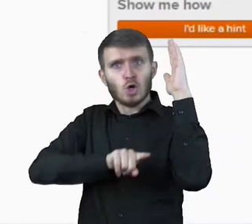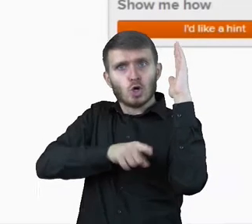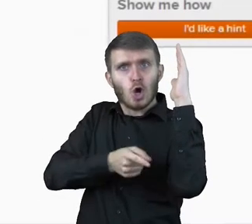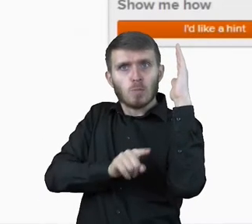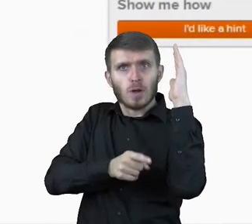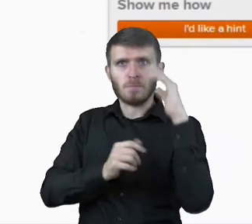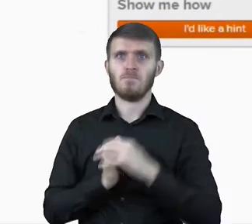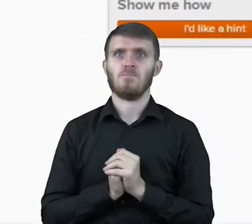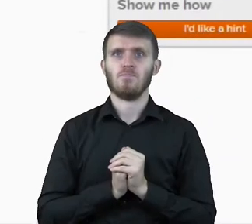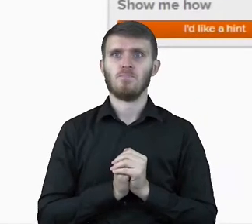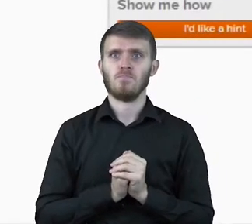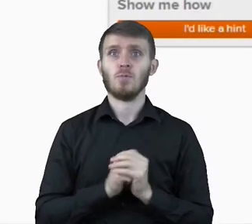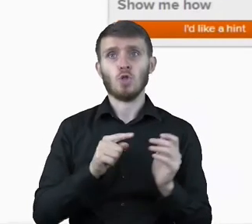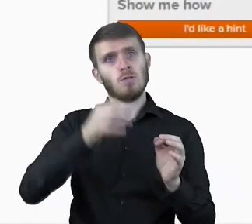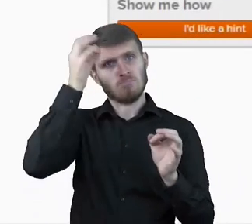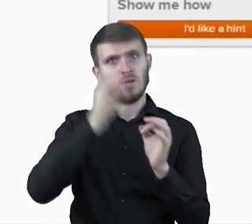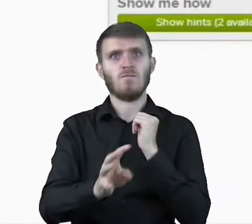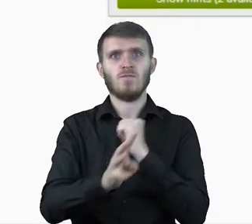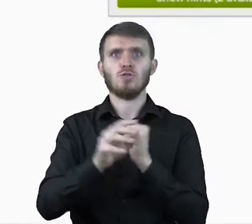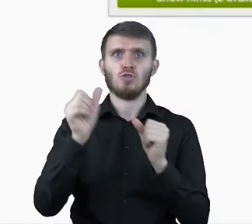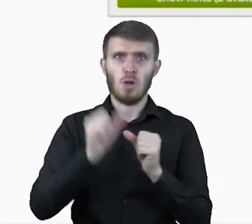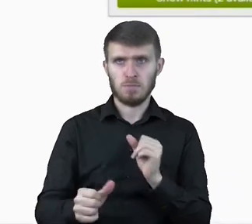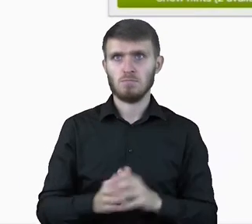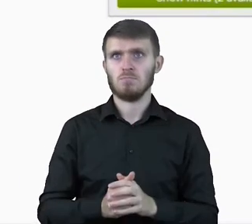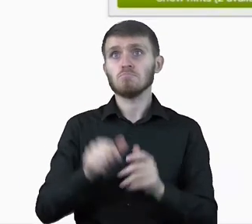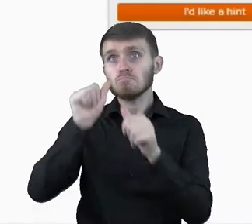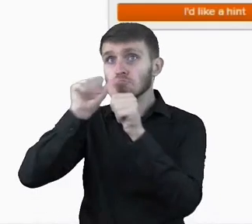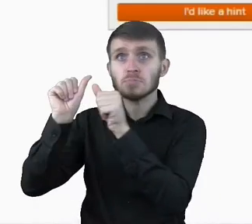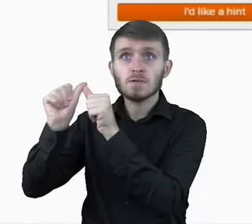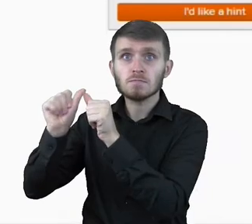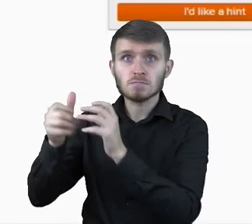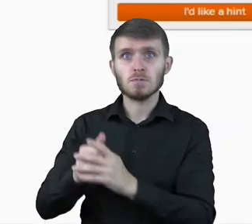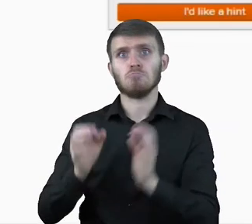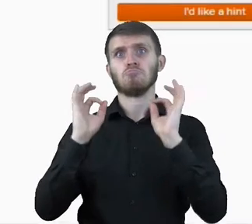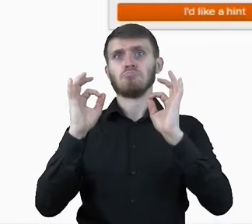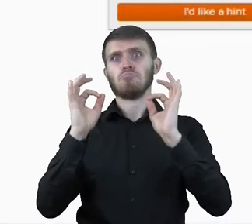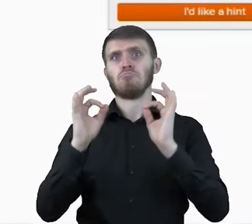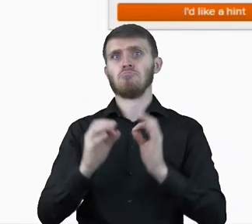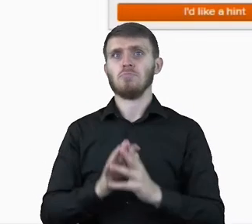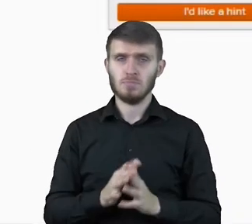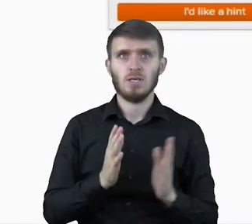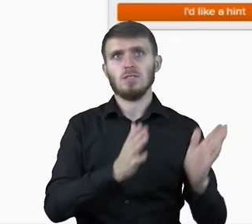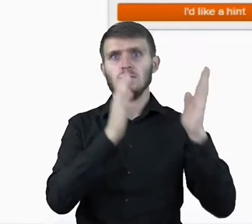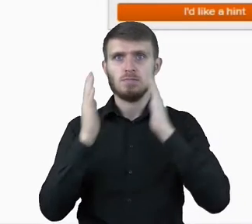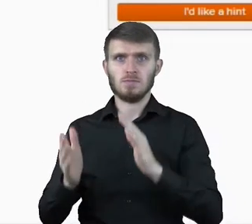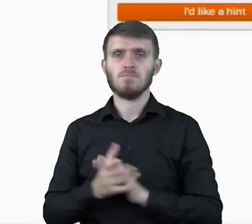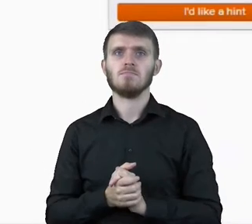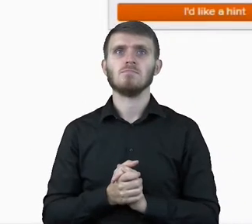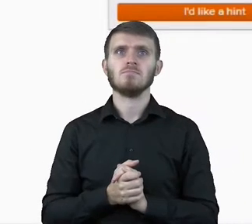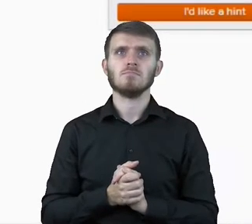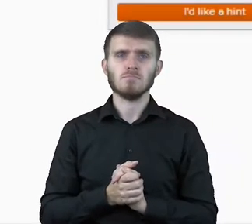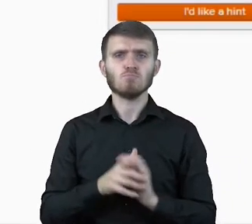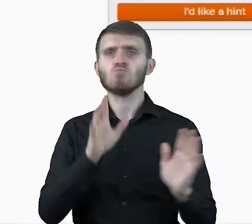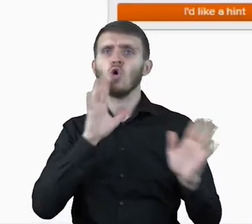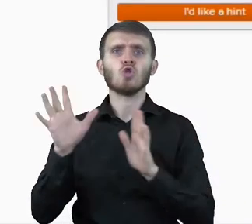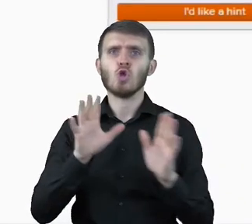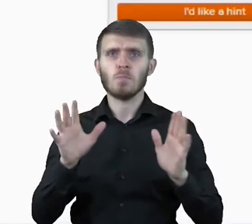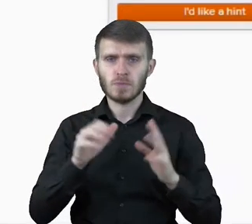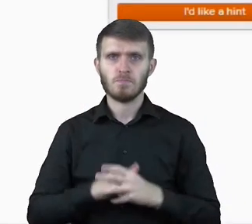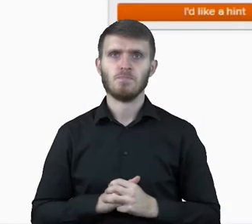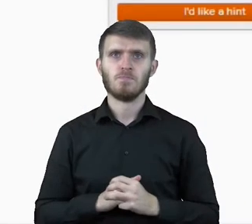równą 90 stopni, o czym już wcześniej powiedziałam. Sprawdźmy kolejne zadanie. Podobne.